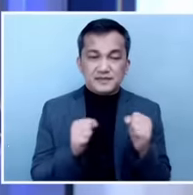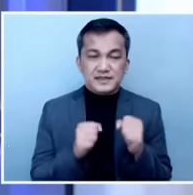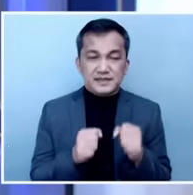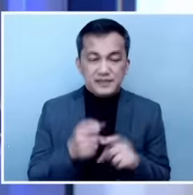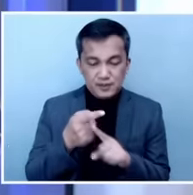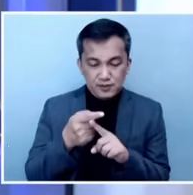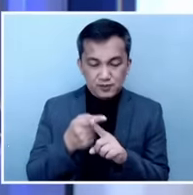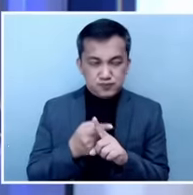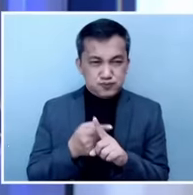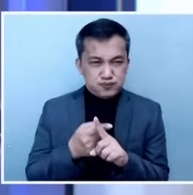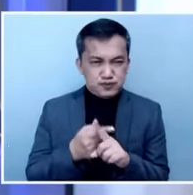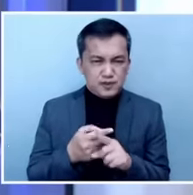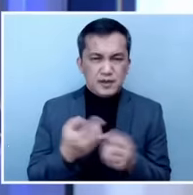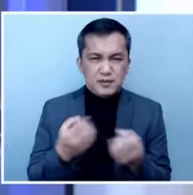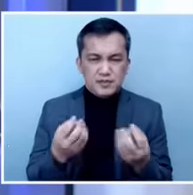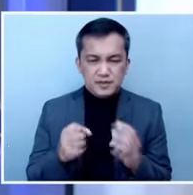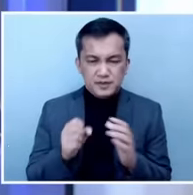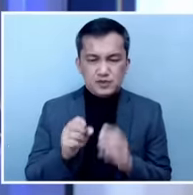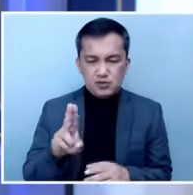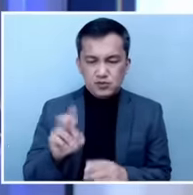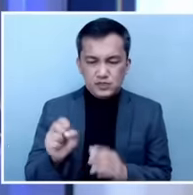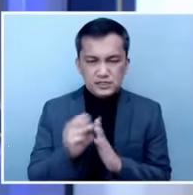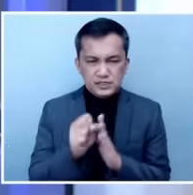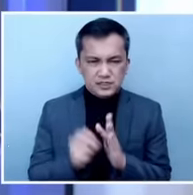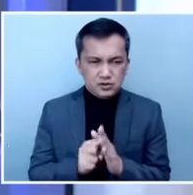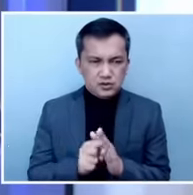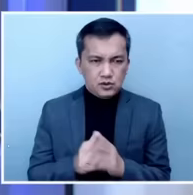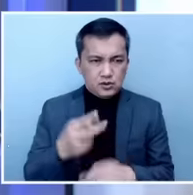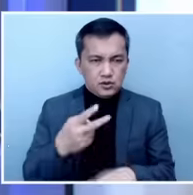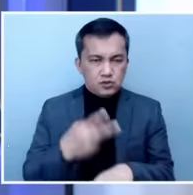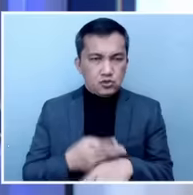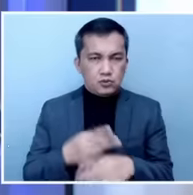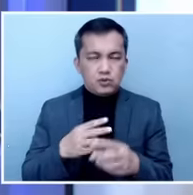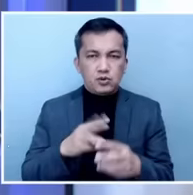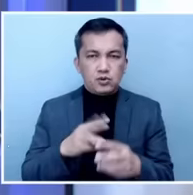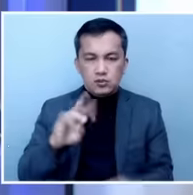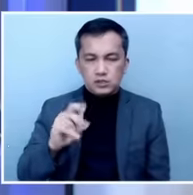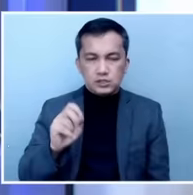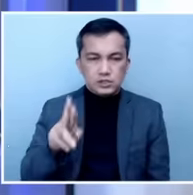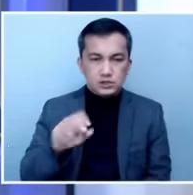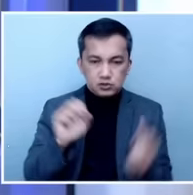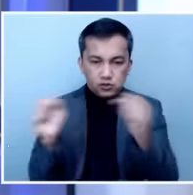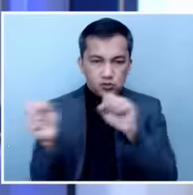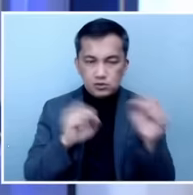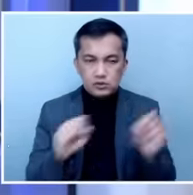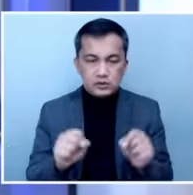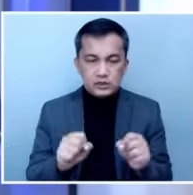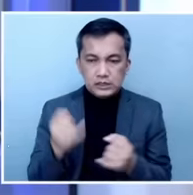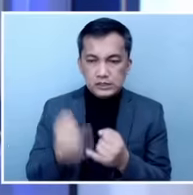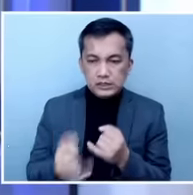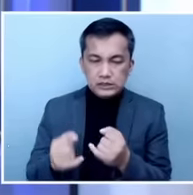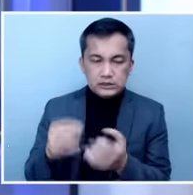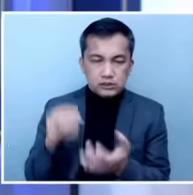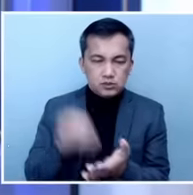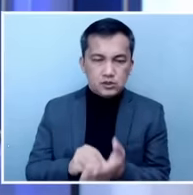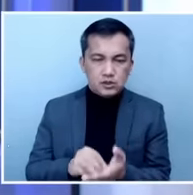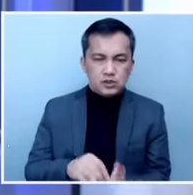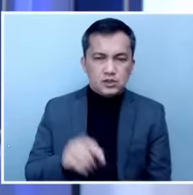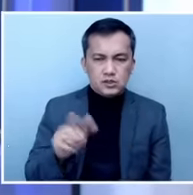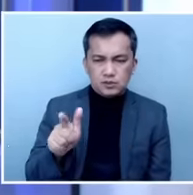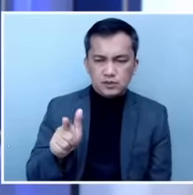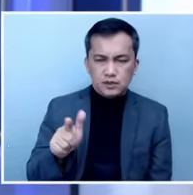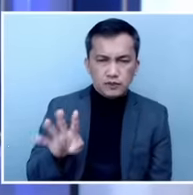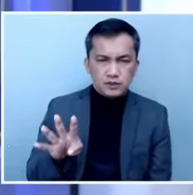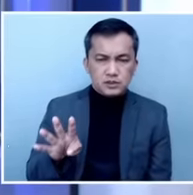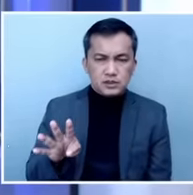ng maraming US states ang paparating na double winter storms. Sa huling tala, nasa 24 na tao po ang namatay dahil